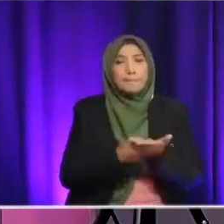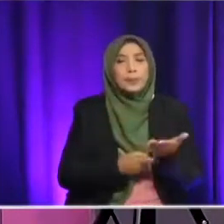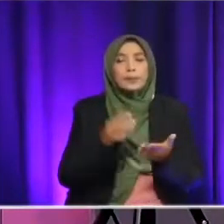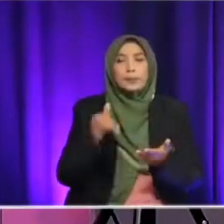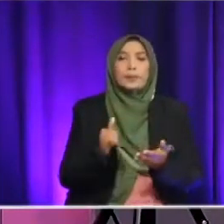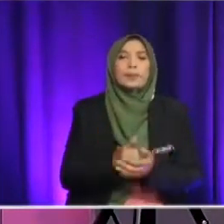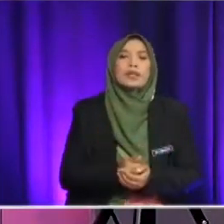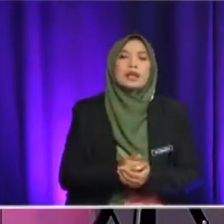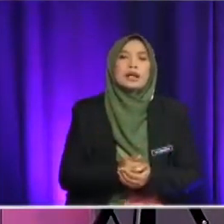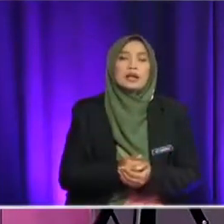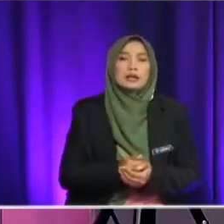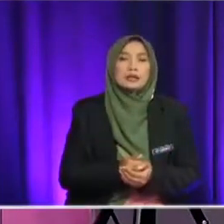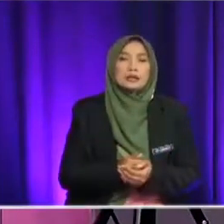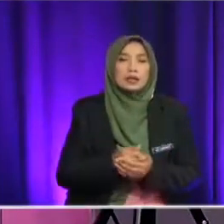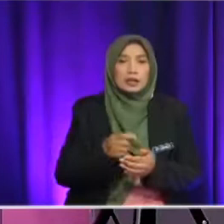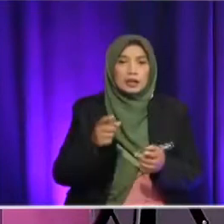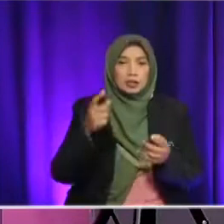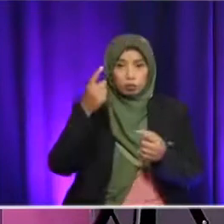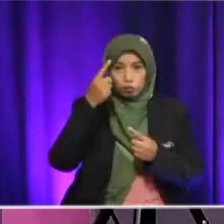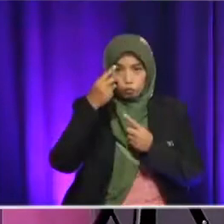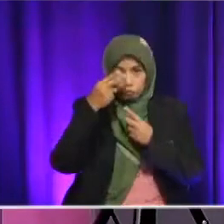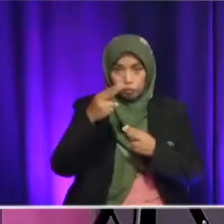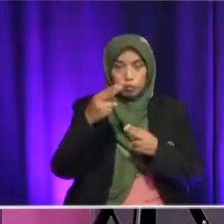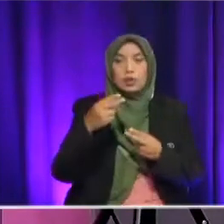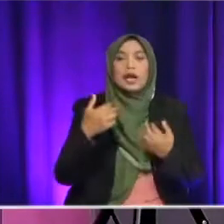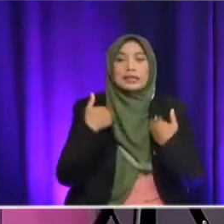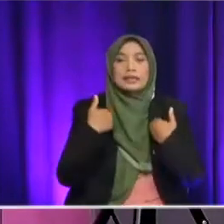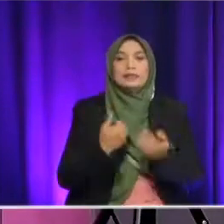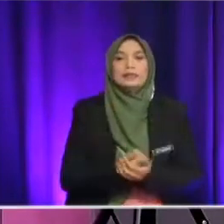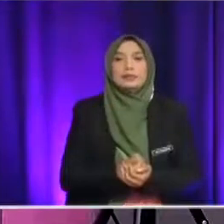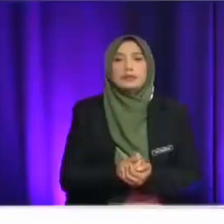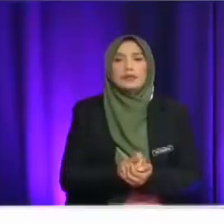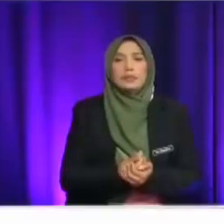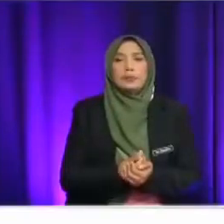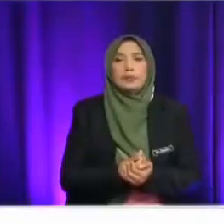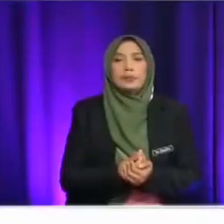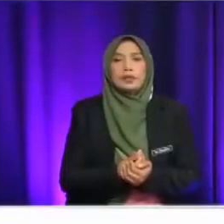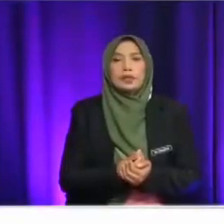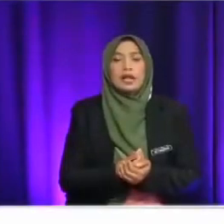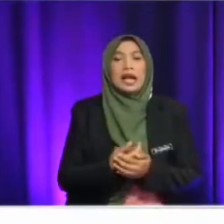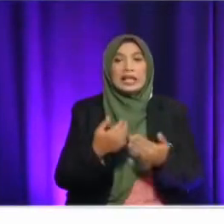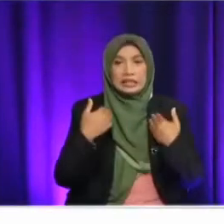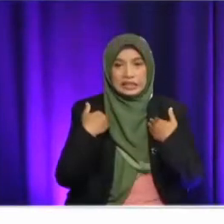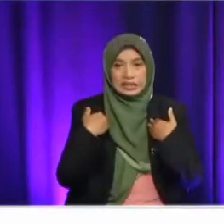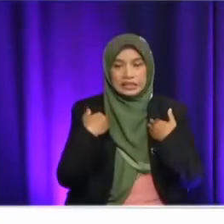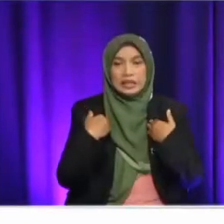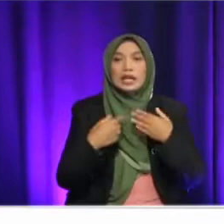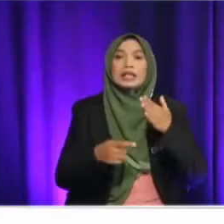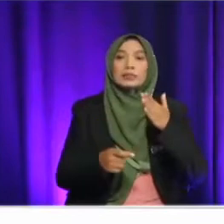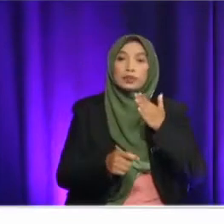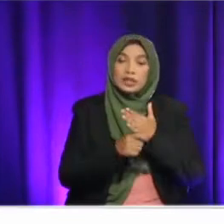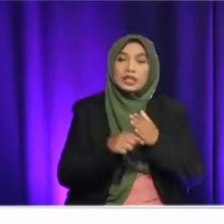telah dibincangkan sebelumnya? Kesan ini boleh kesan positif mahupun kesan negatif.